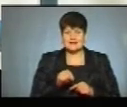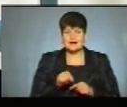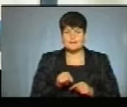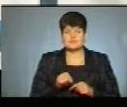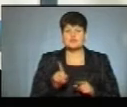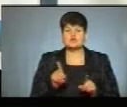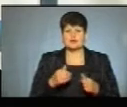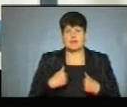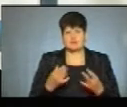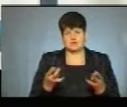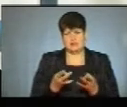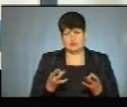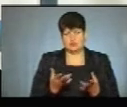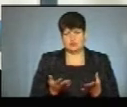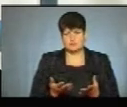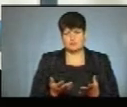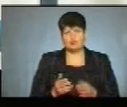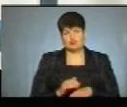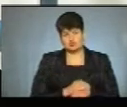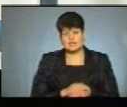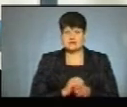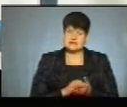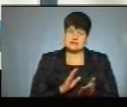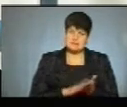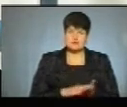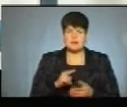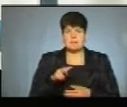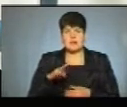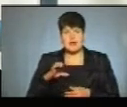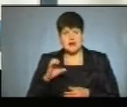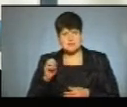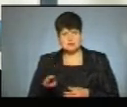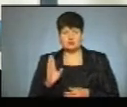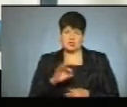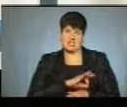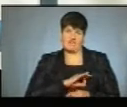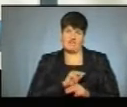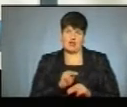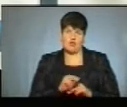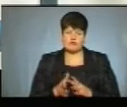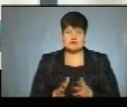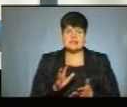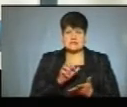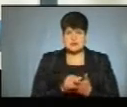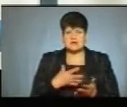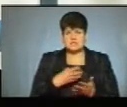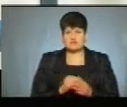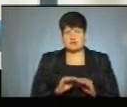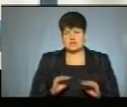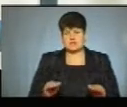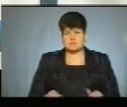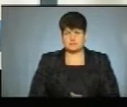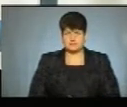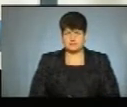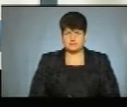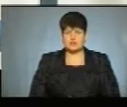те, що нам потрібно. Того, будь ласка, записуйтесь в Пласт, ставайте виховниками і займайтесь своїми дітьми в Пласті.